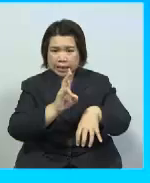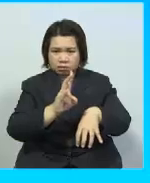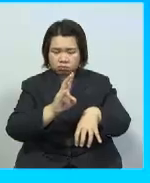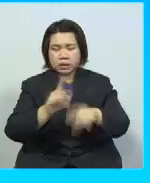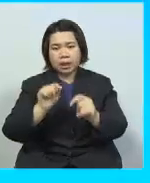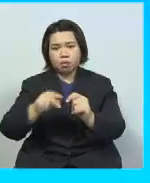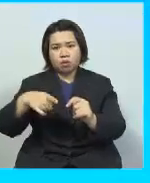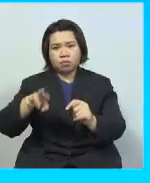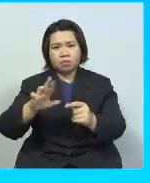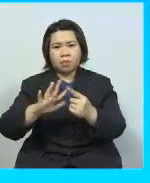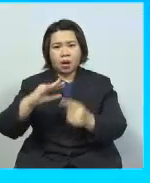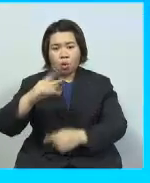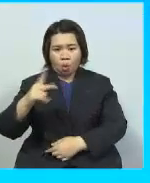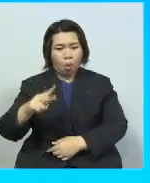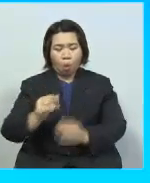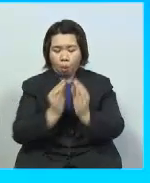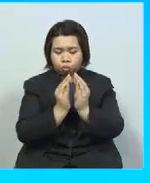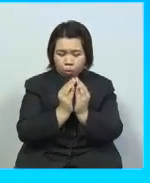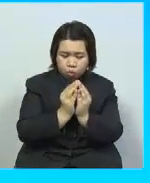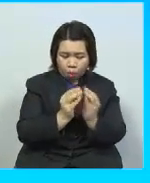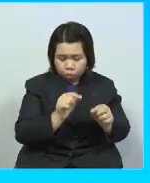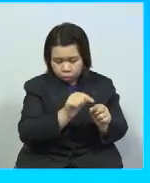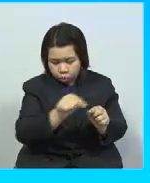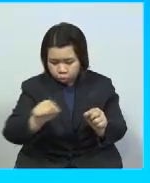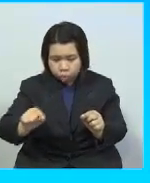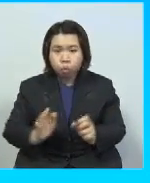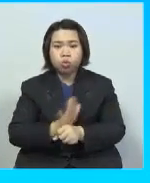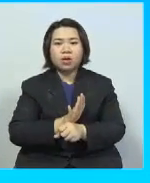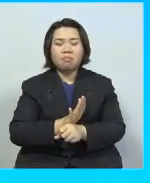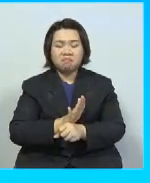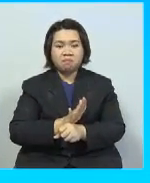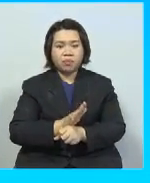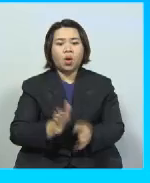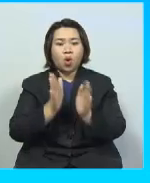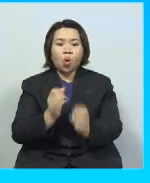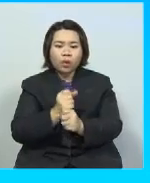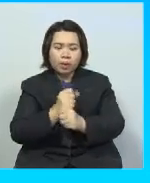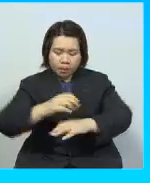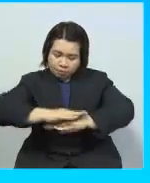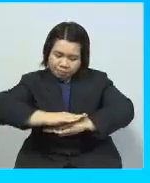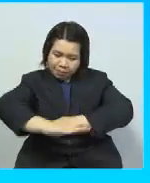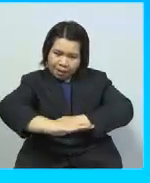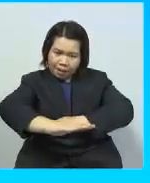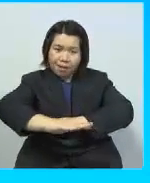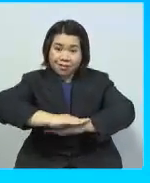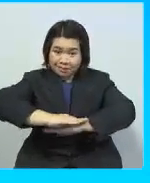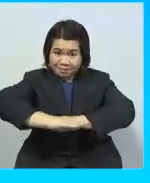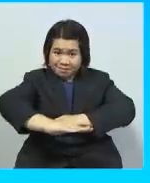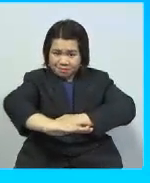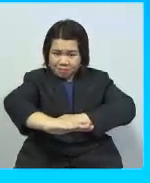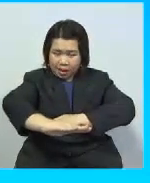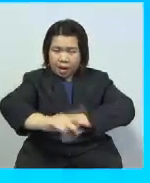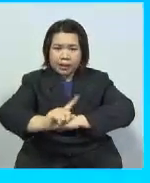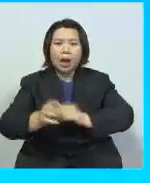คมีดอกบัวเนี่ยออกดอกหนาแน่นกว่าบริเวณอื่นๆค่ะชาวบ้านเขาก็ช่วยกันทำโป๊ะเอาไว้อยู่กลางน้ำเลยนะคะ